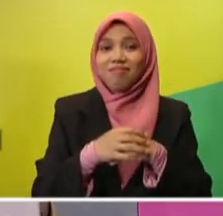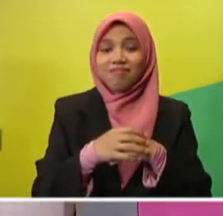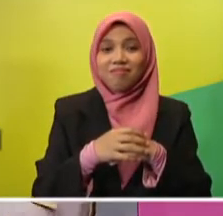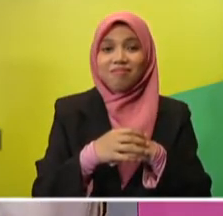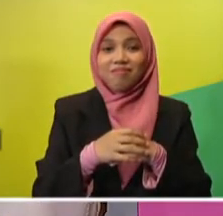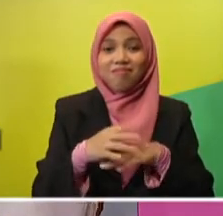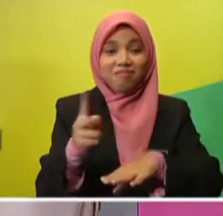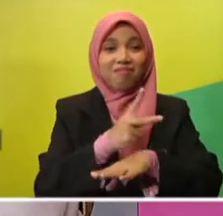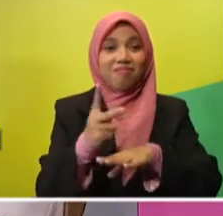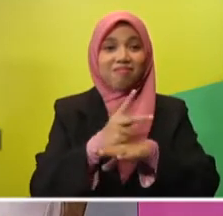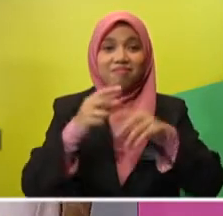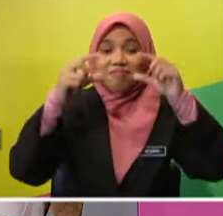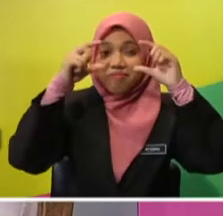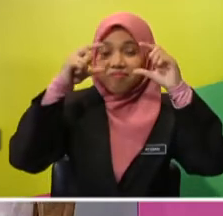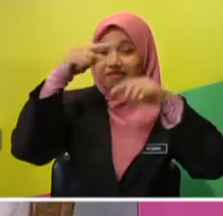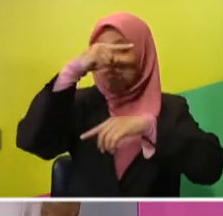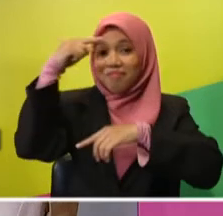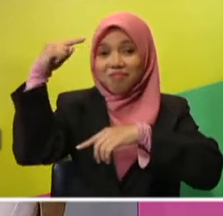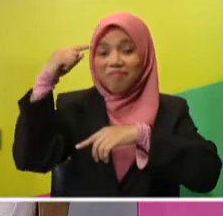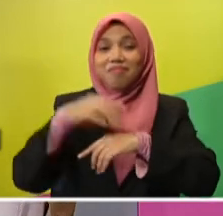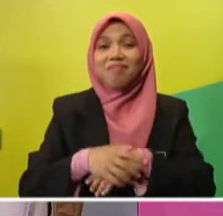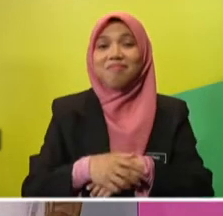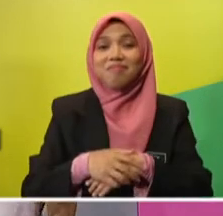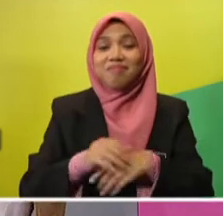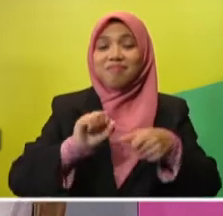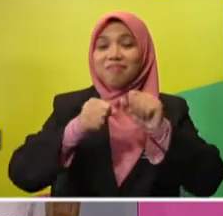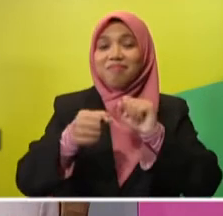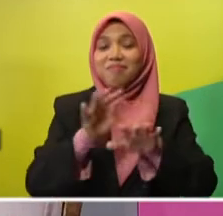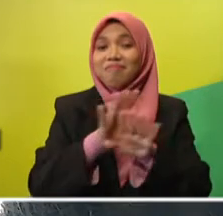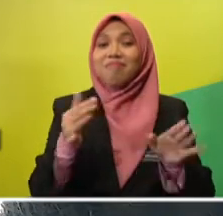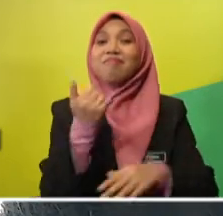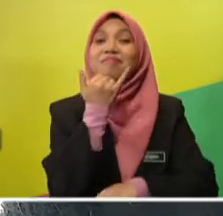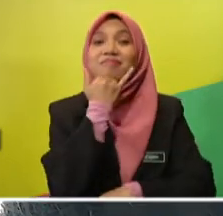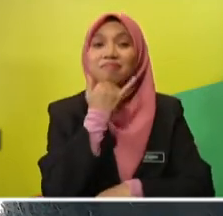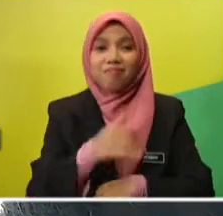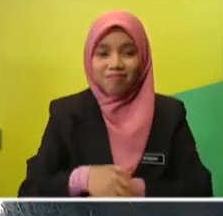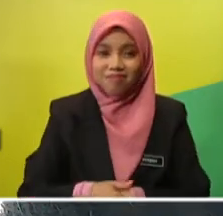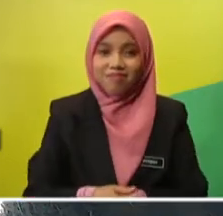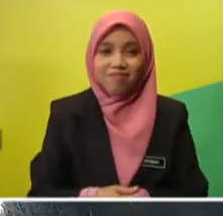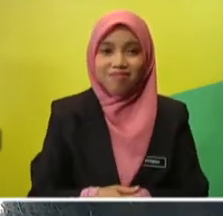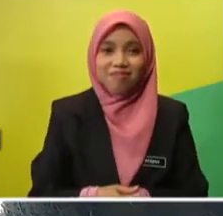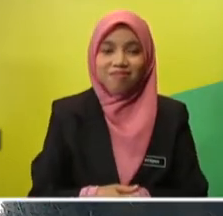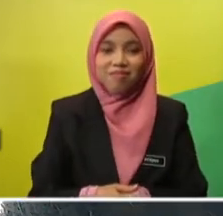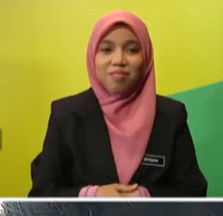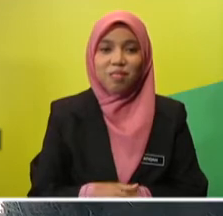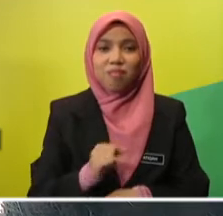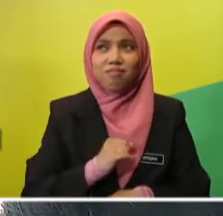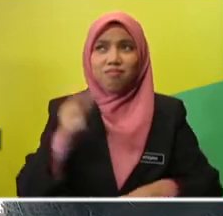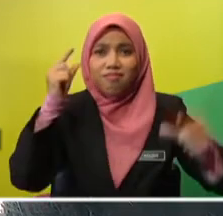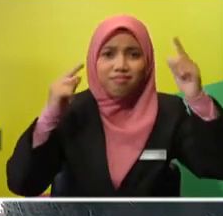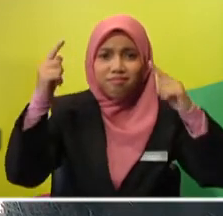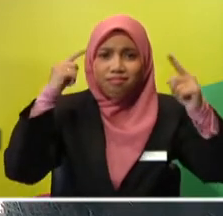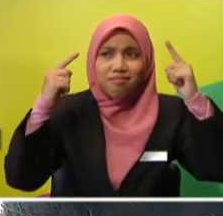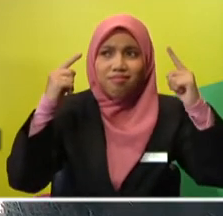Okey. Nampak tak silap. Baju sama seluar. Sama. Saya keliru, cikgu. Okeylah,